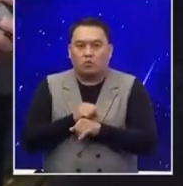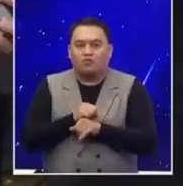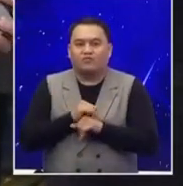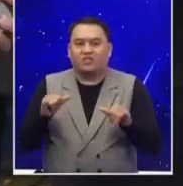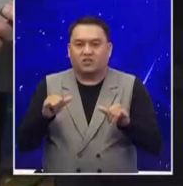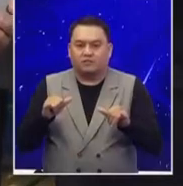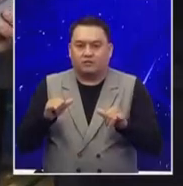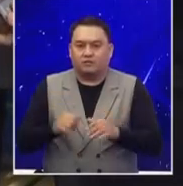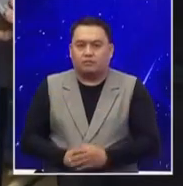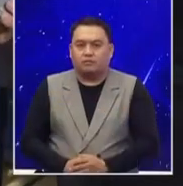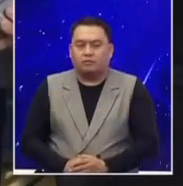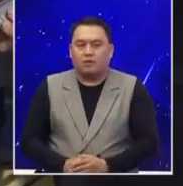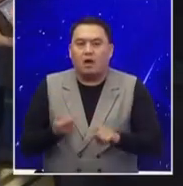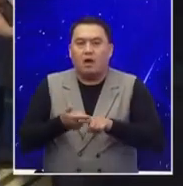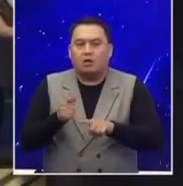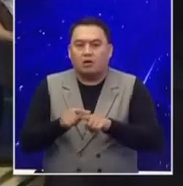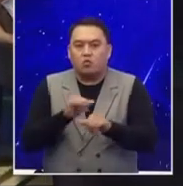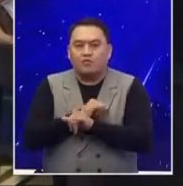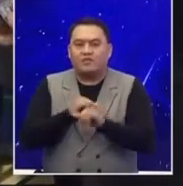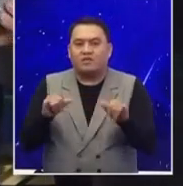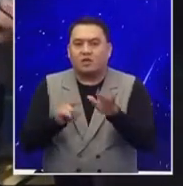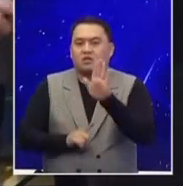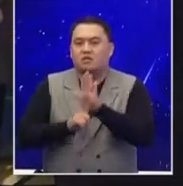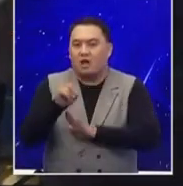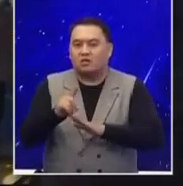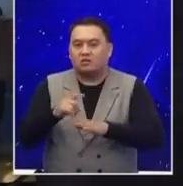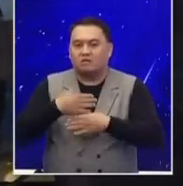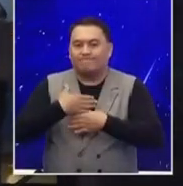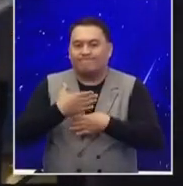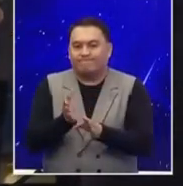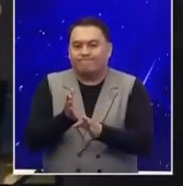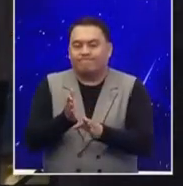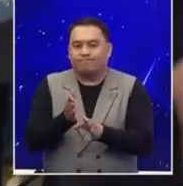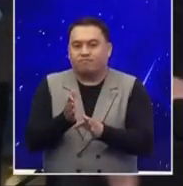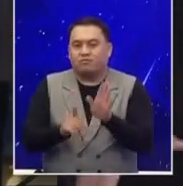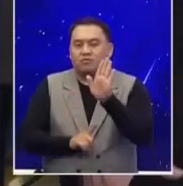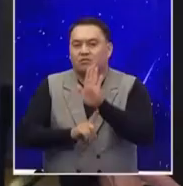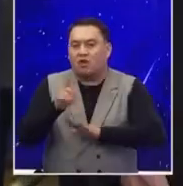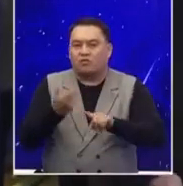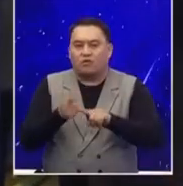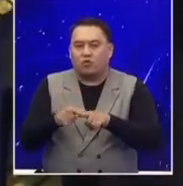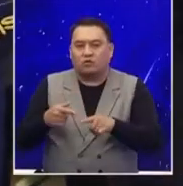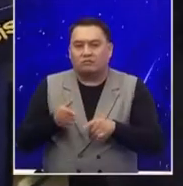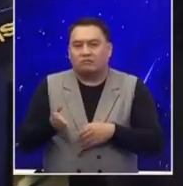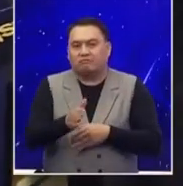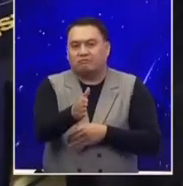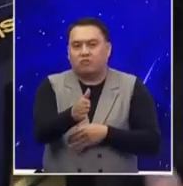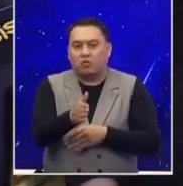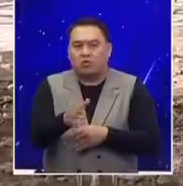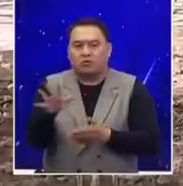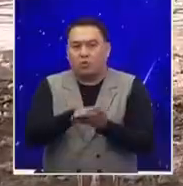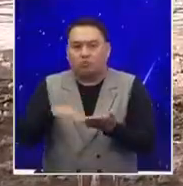расширяться. Вот. И он, когда расширяется, он начинает рвать вот этот асфальт, и начинаются вот эти трещины. Вот этот весь твой